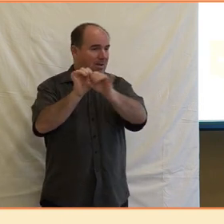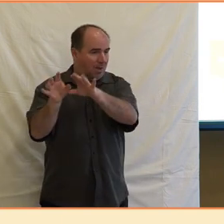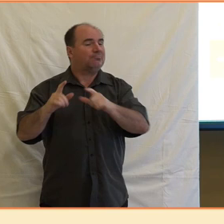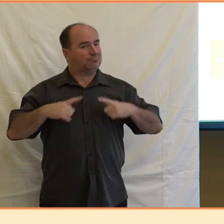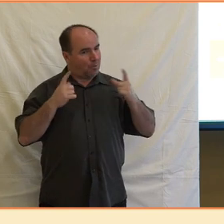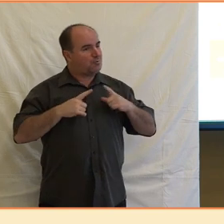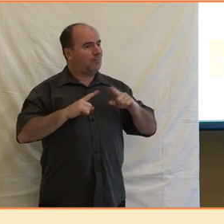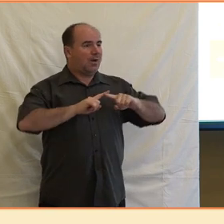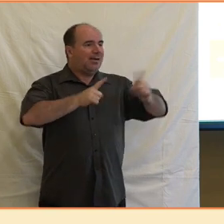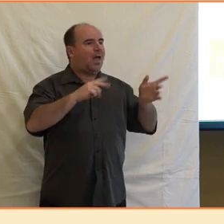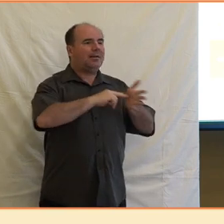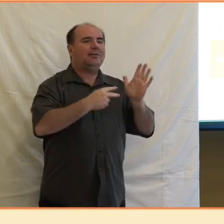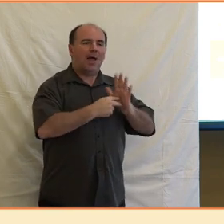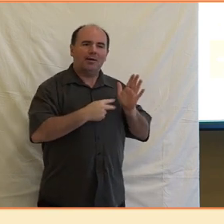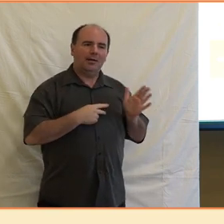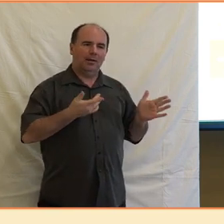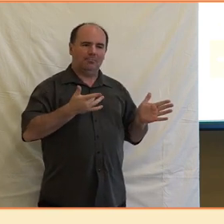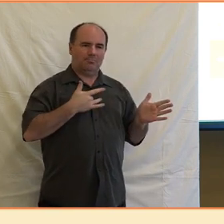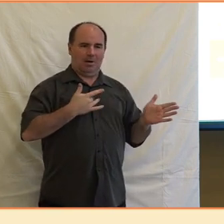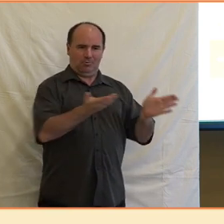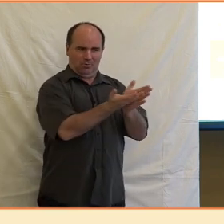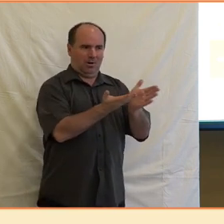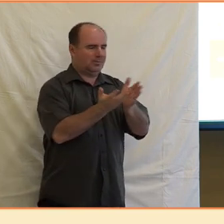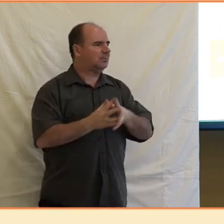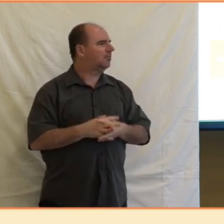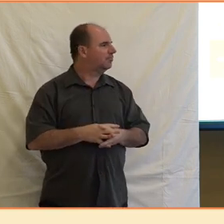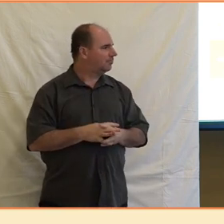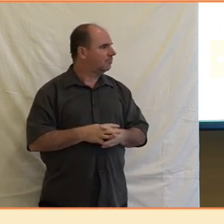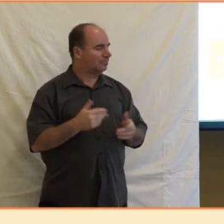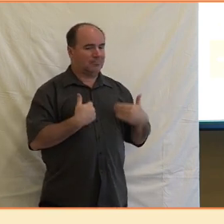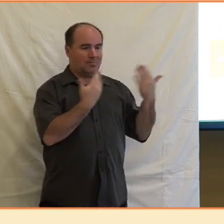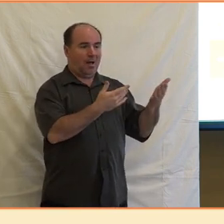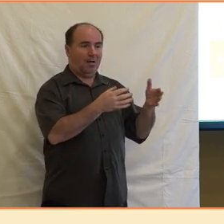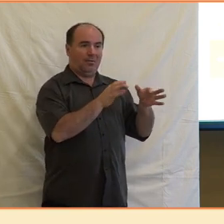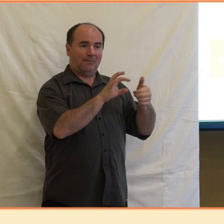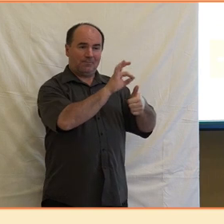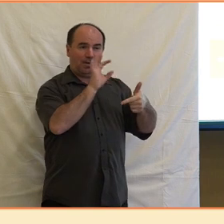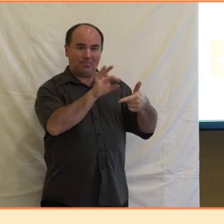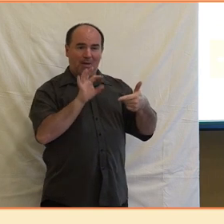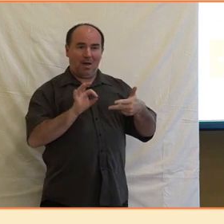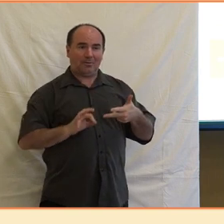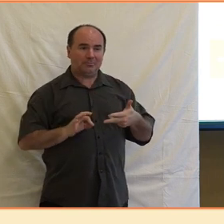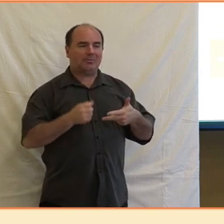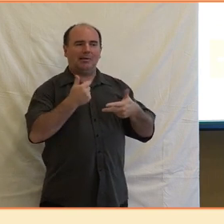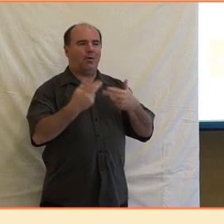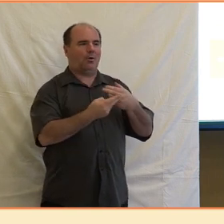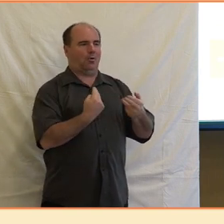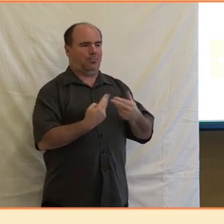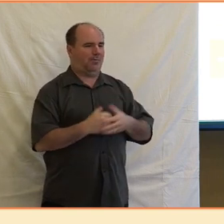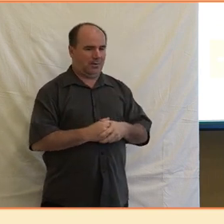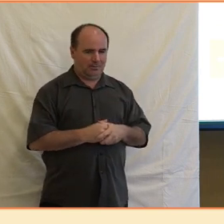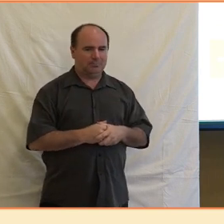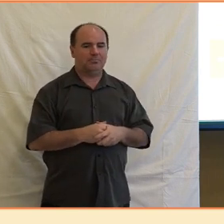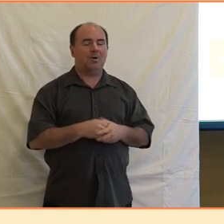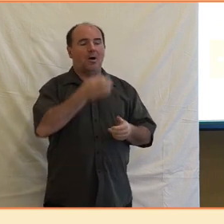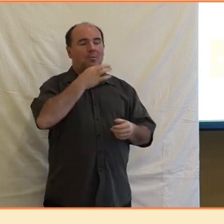používají. My jsme dali na výběr z několika odpovědí a zde vidíte, že v případě doporučování